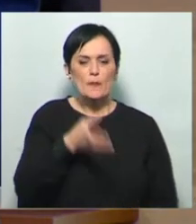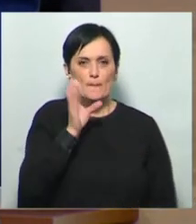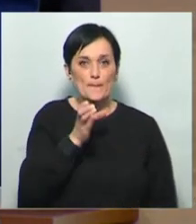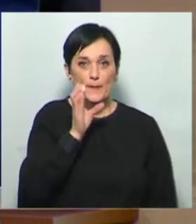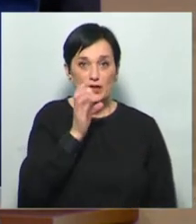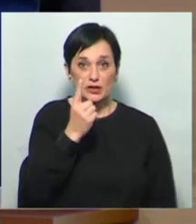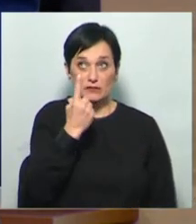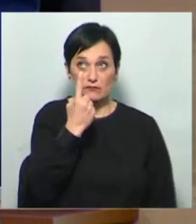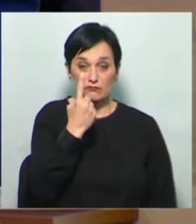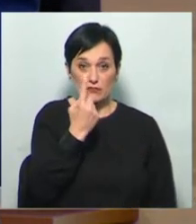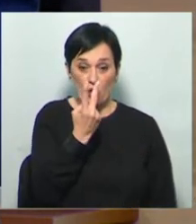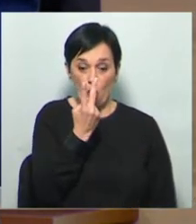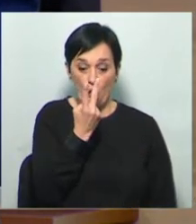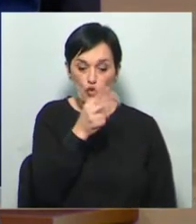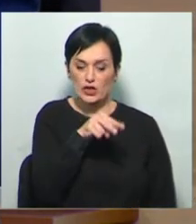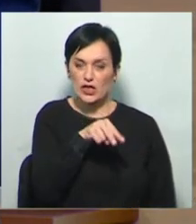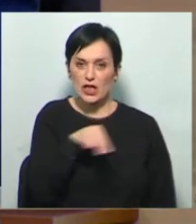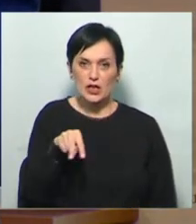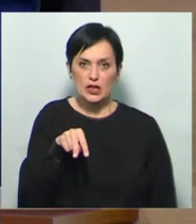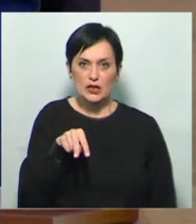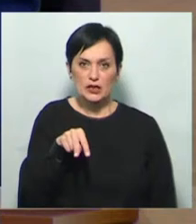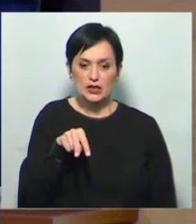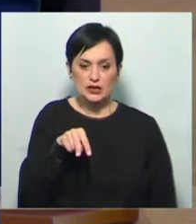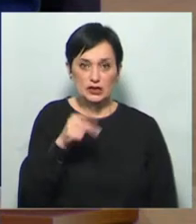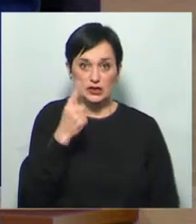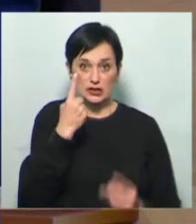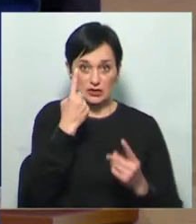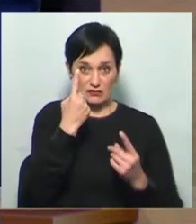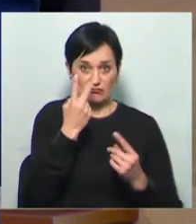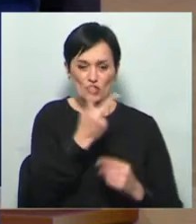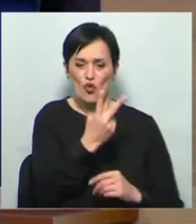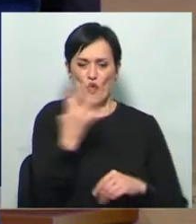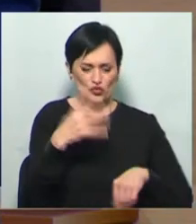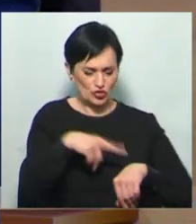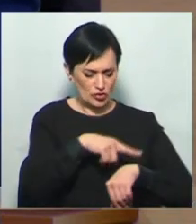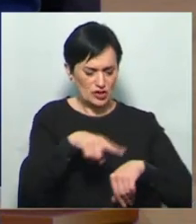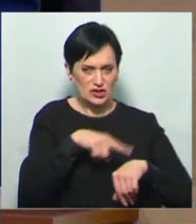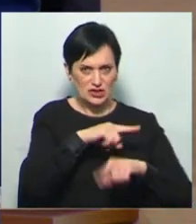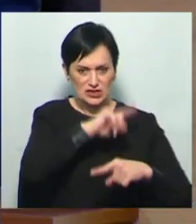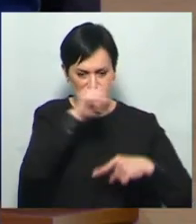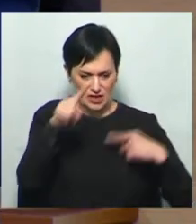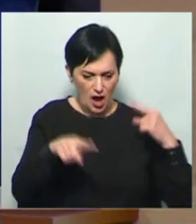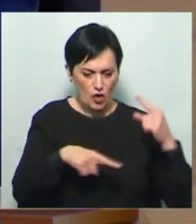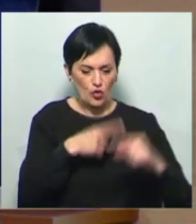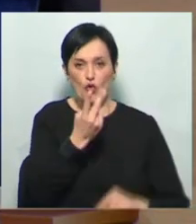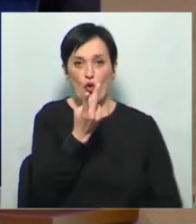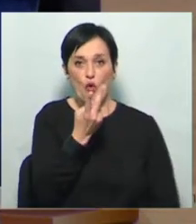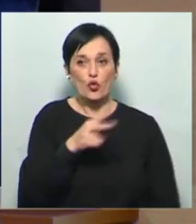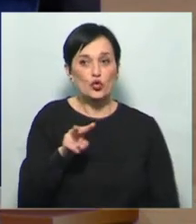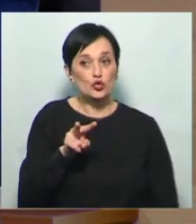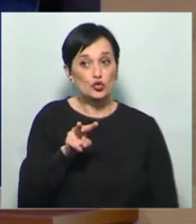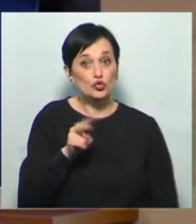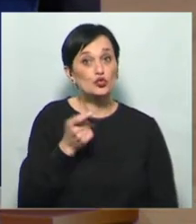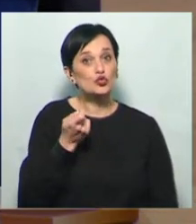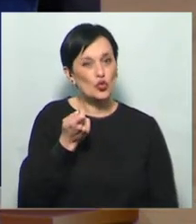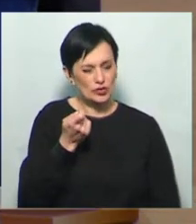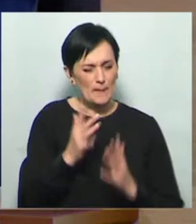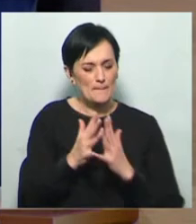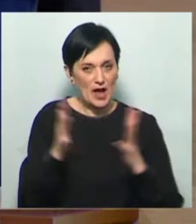მინიმუმ 2 ლიტრის ოდენობით დღეღამის განმავლობაში ზოგ შემთხვევაში შეიძლება ცოტა